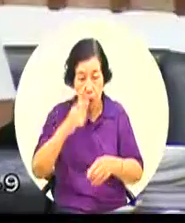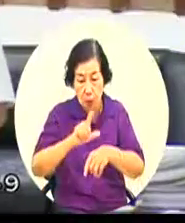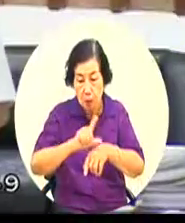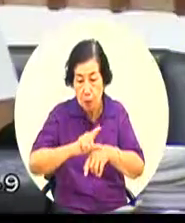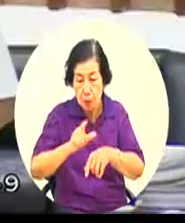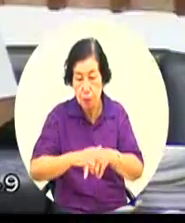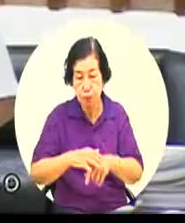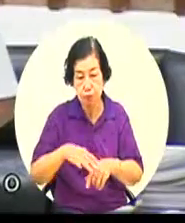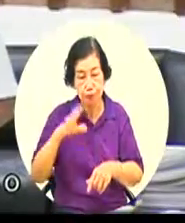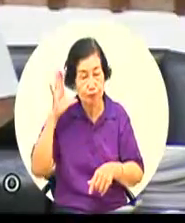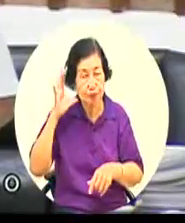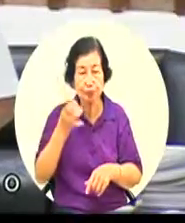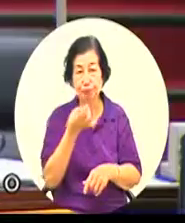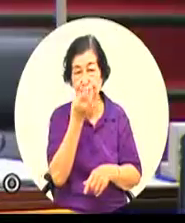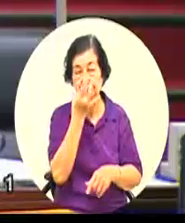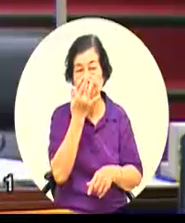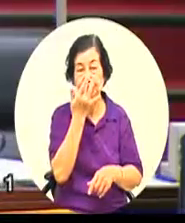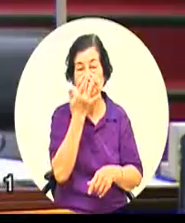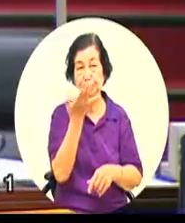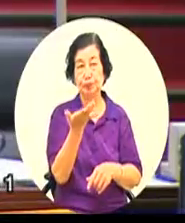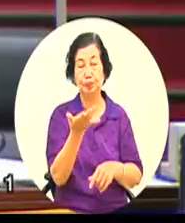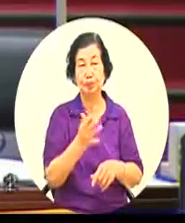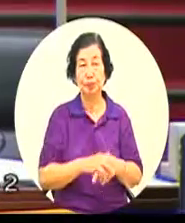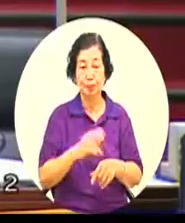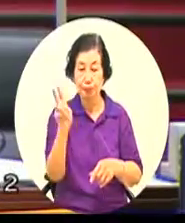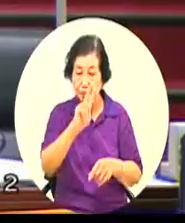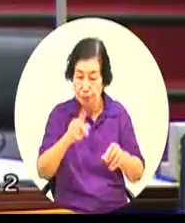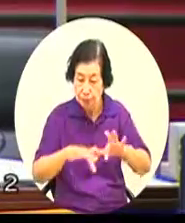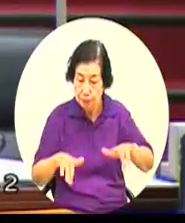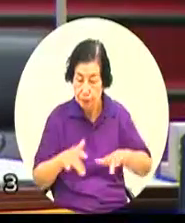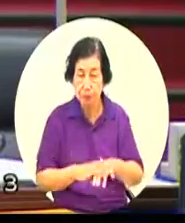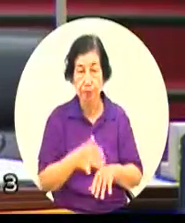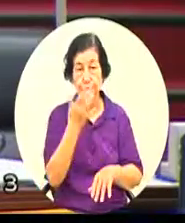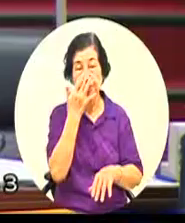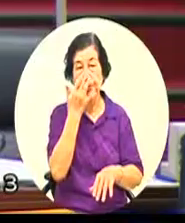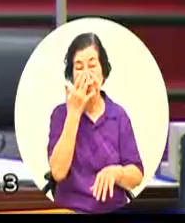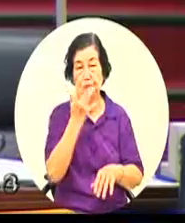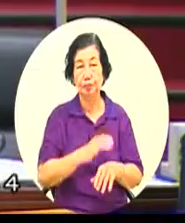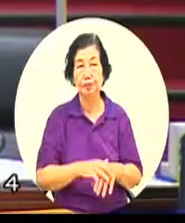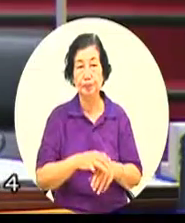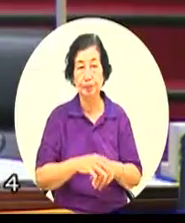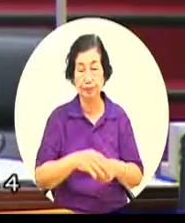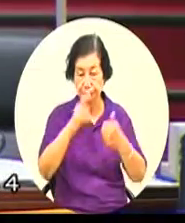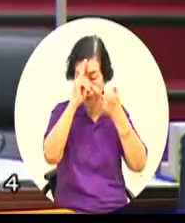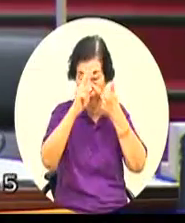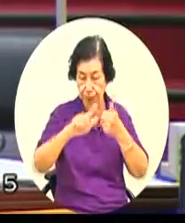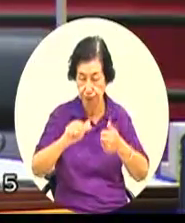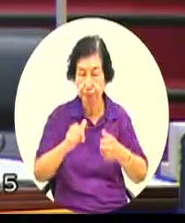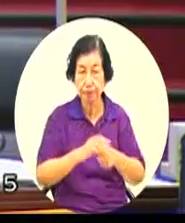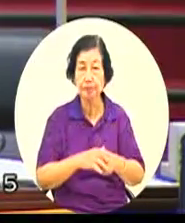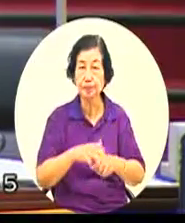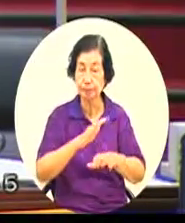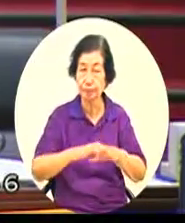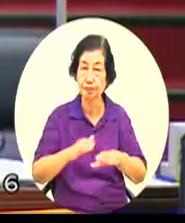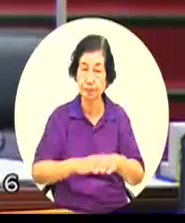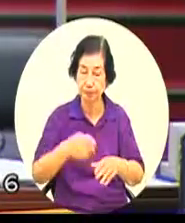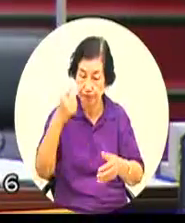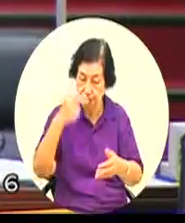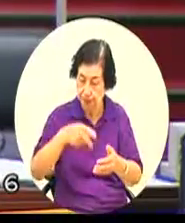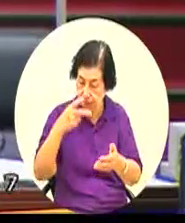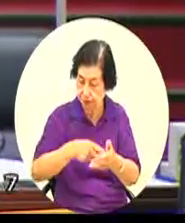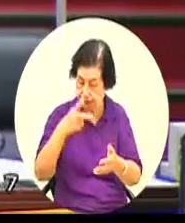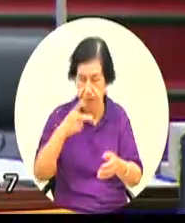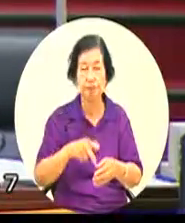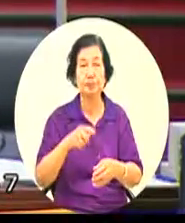懂怎么办呢？电脑听不懂怎么办？那许宗立会重新讲一次给你听，为什么呢？因为你按